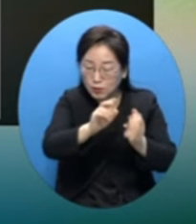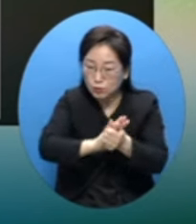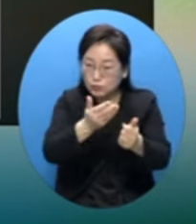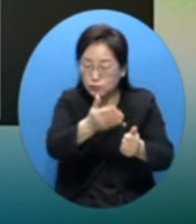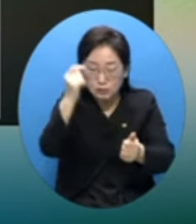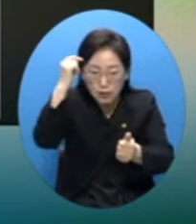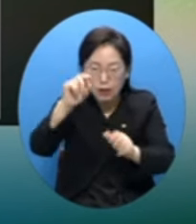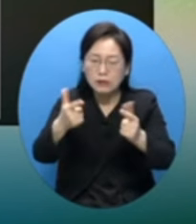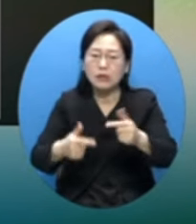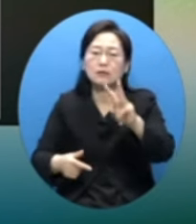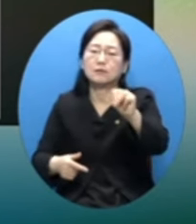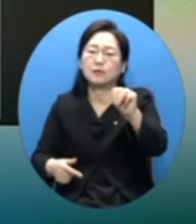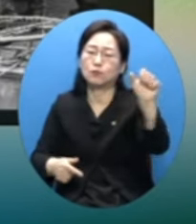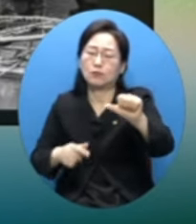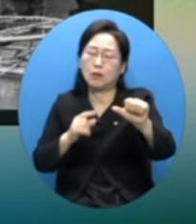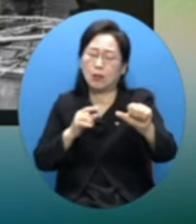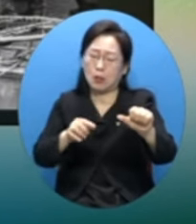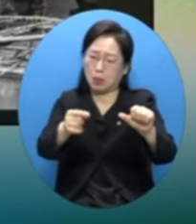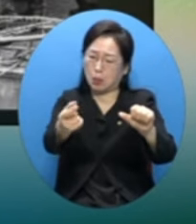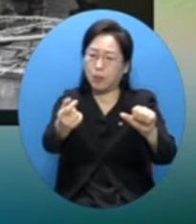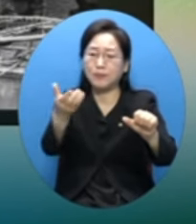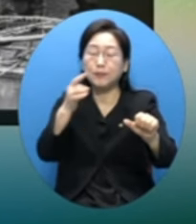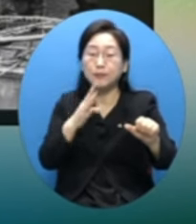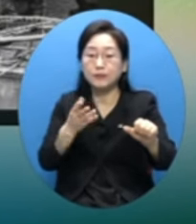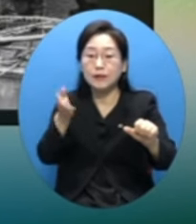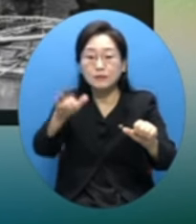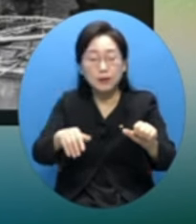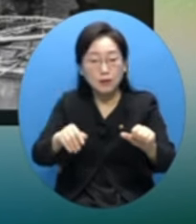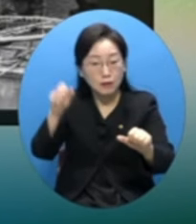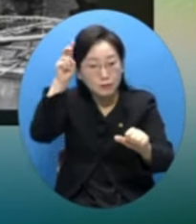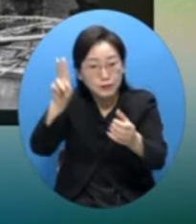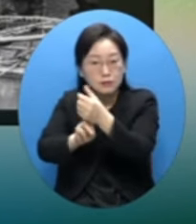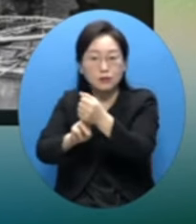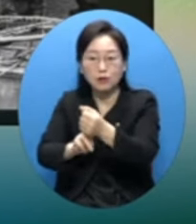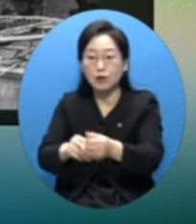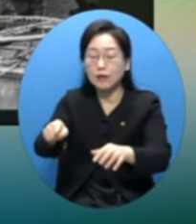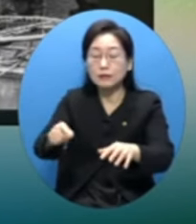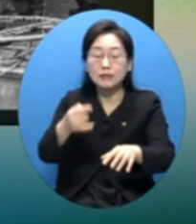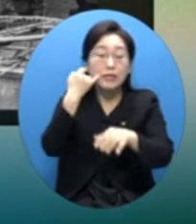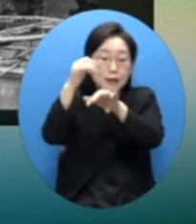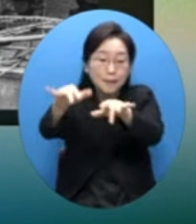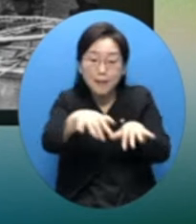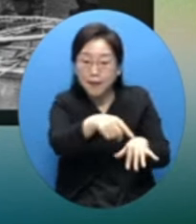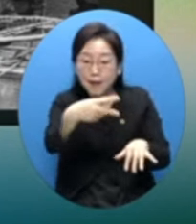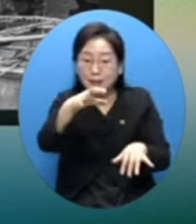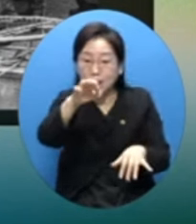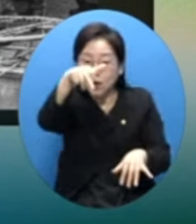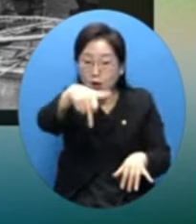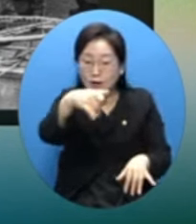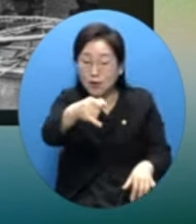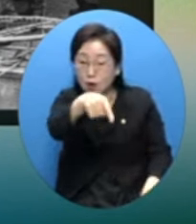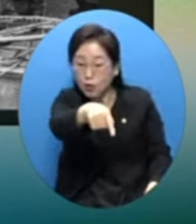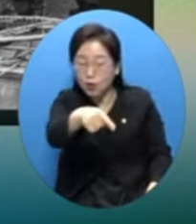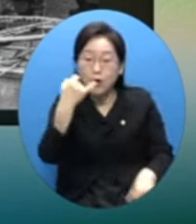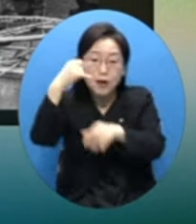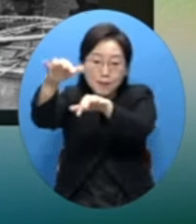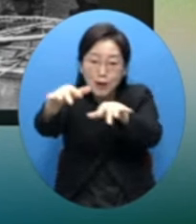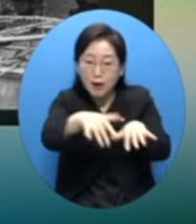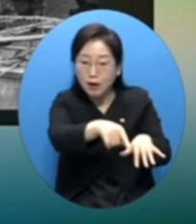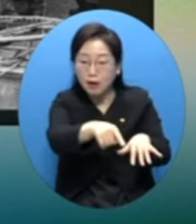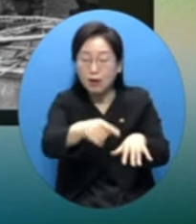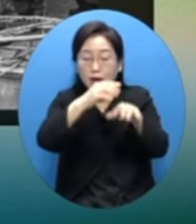그런데 기적이 일어났습니다. 그때로부터 이쪽 덩케르크 해안 이쪽에는 바다가